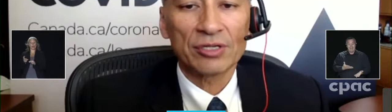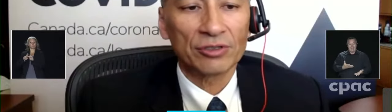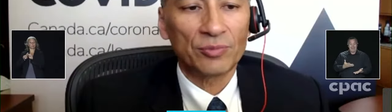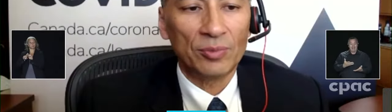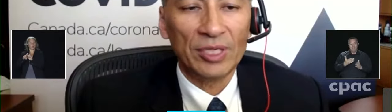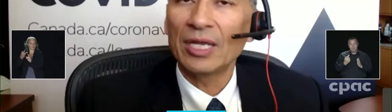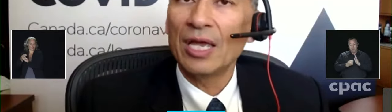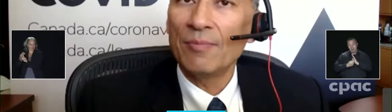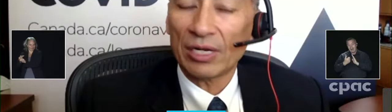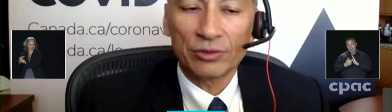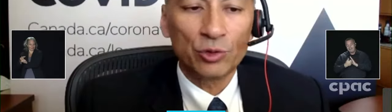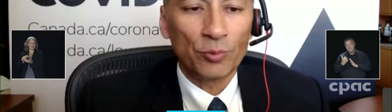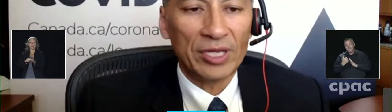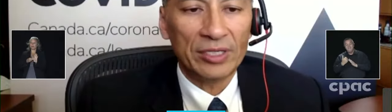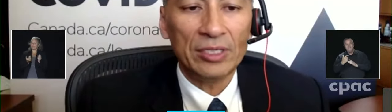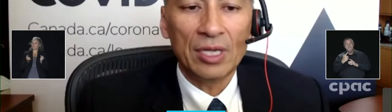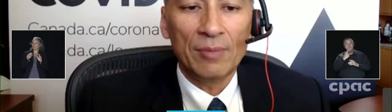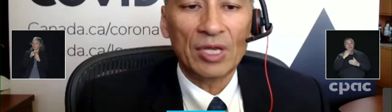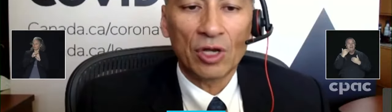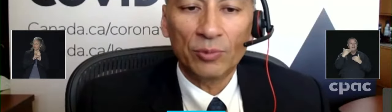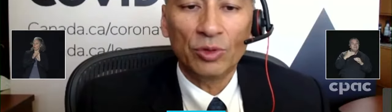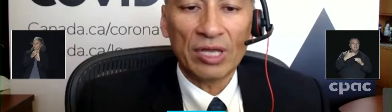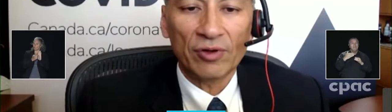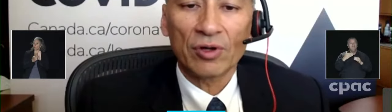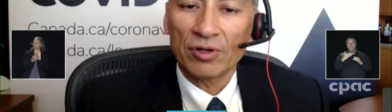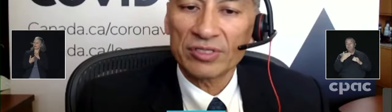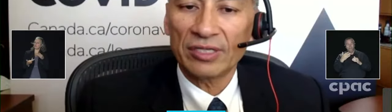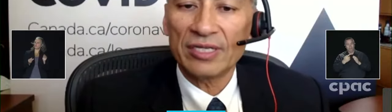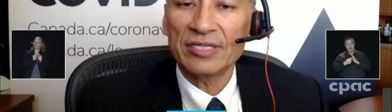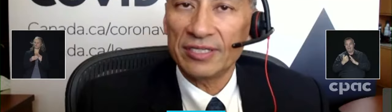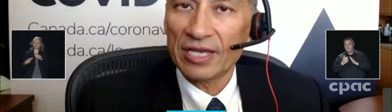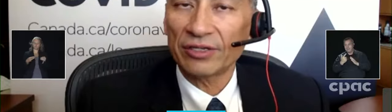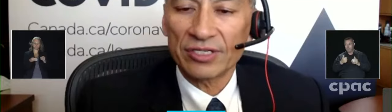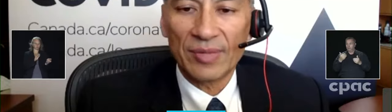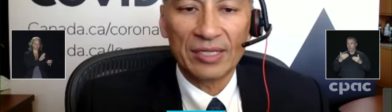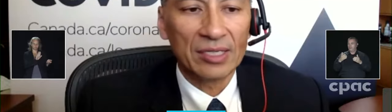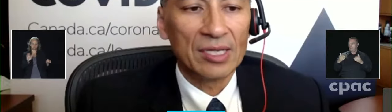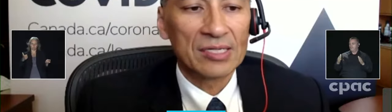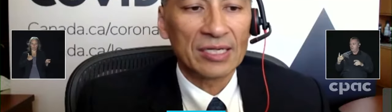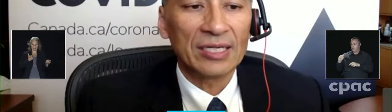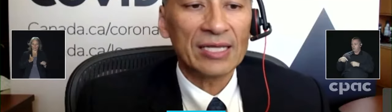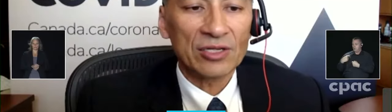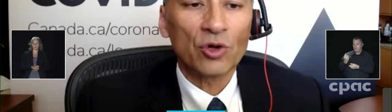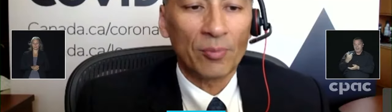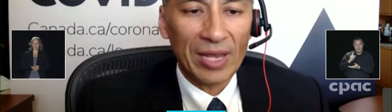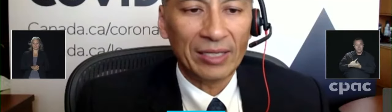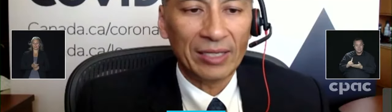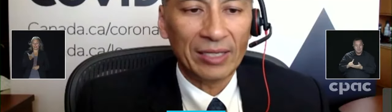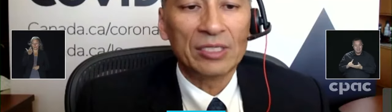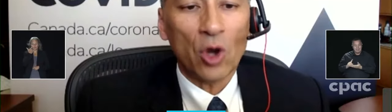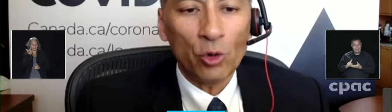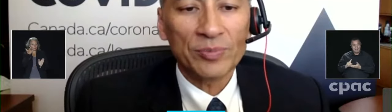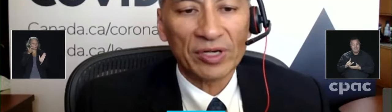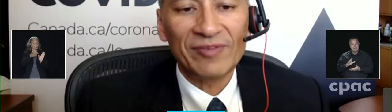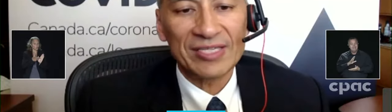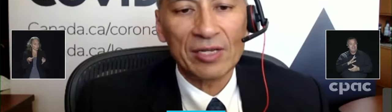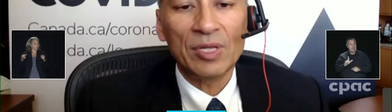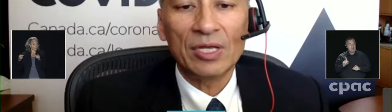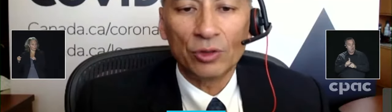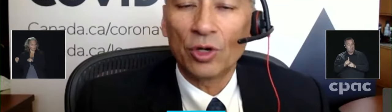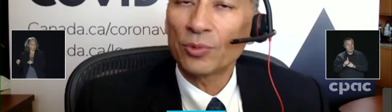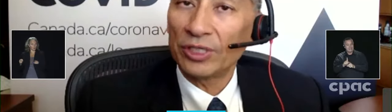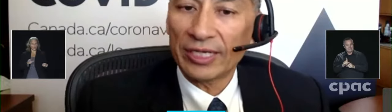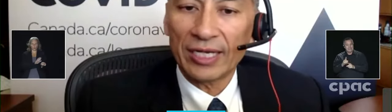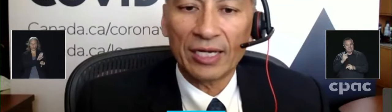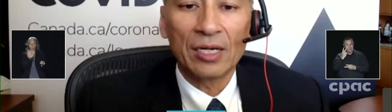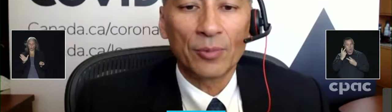restrictions de santé publique partout au pays, mais comme nous l'avons constaté ces dernières semaines, cela s'accompagne de hausses prévisibles